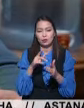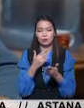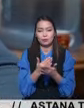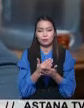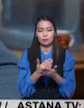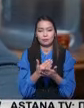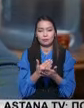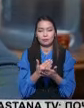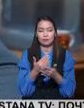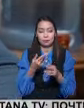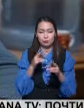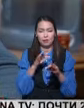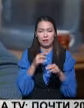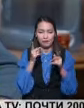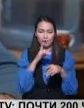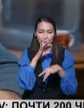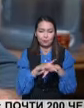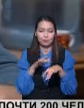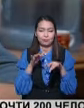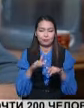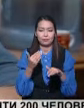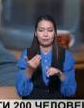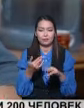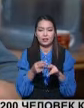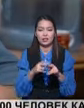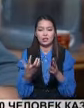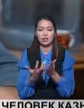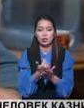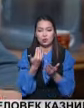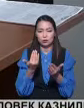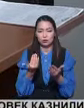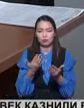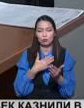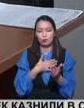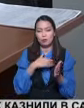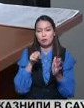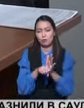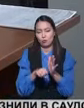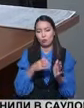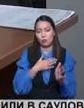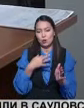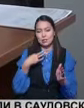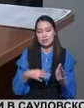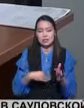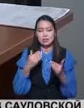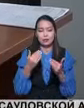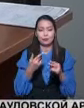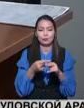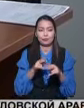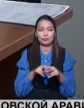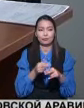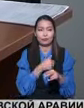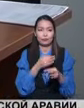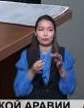разобрались по основному делу, что нашли, кто убил моего сына. Пришлось делать эксгумацию тела. В